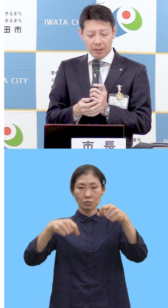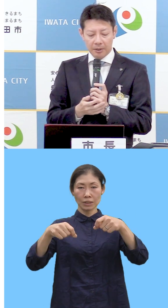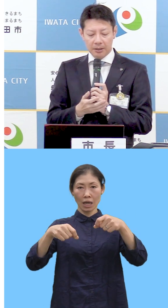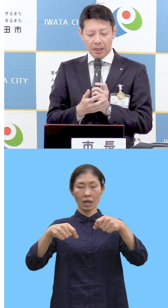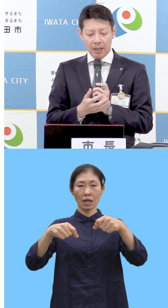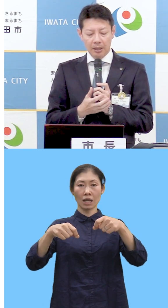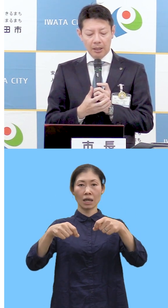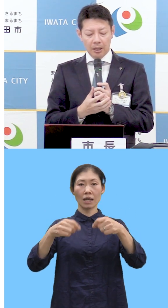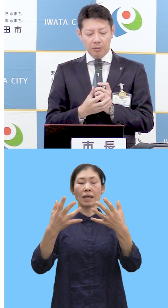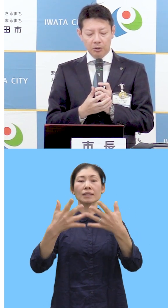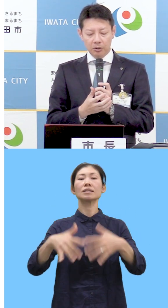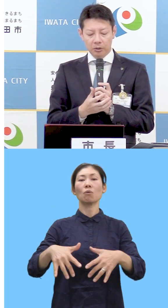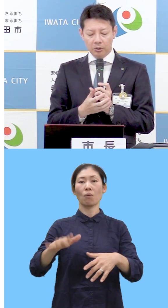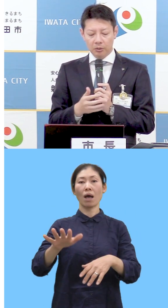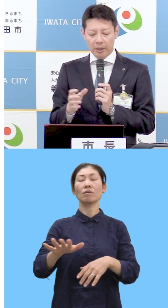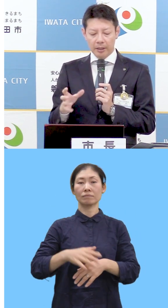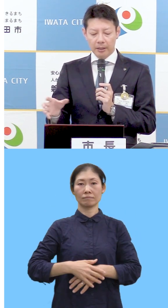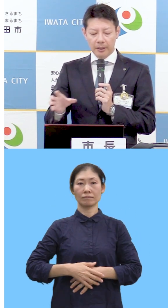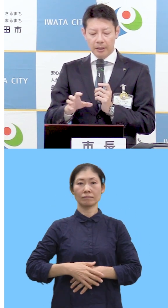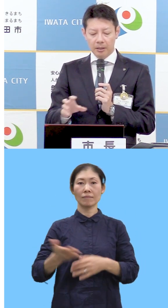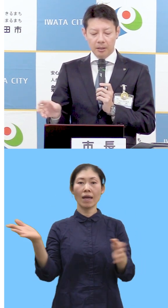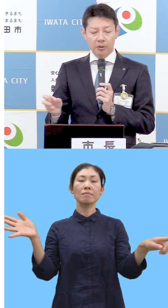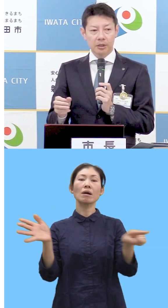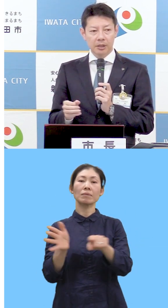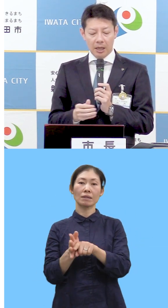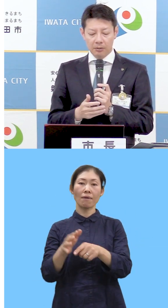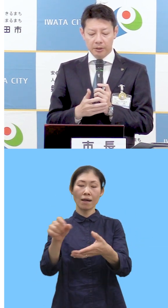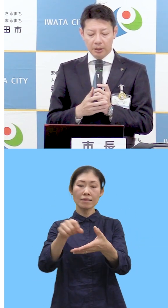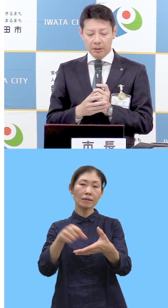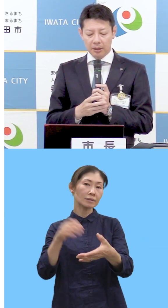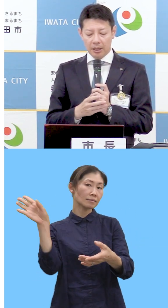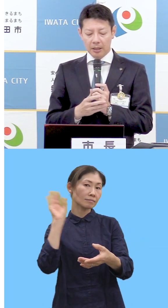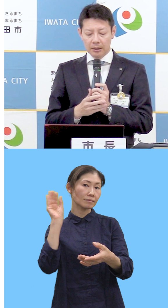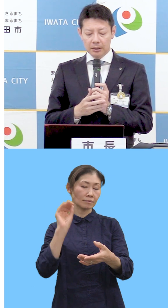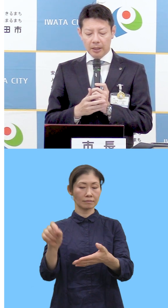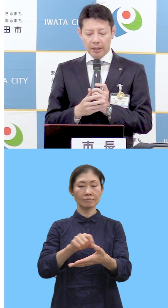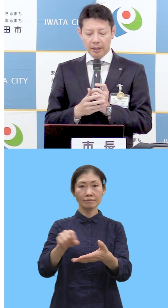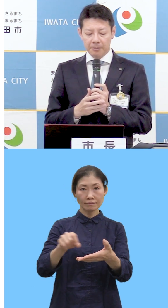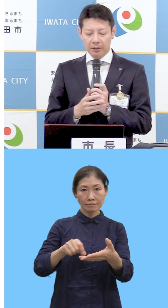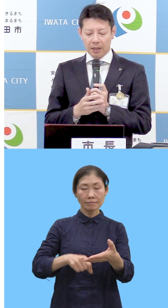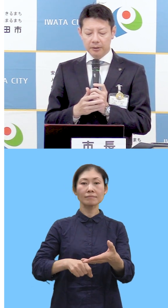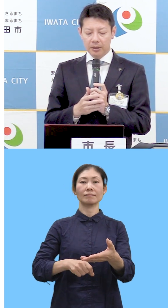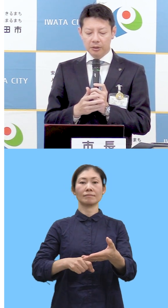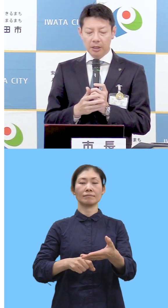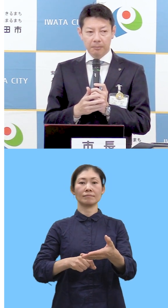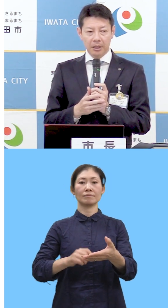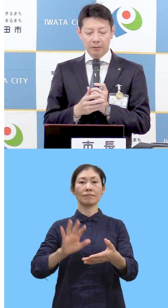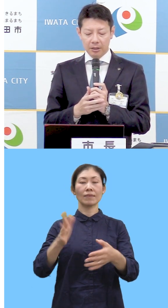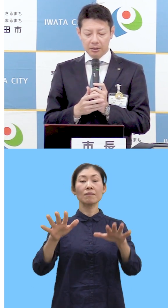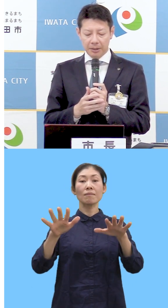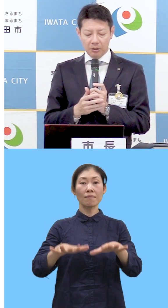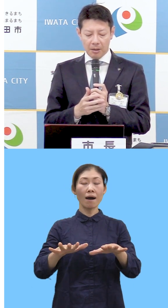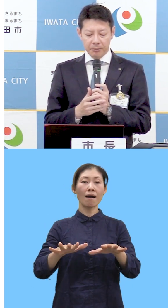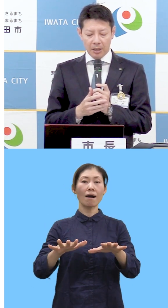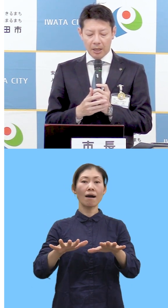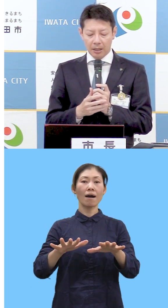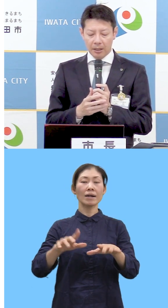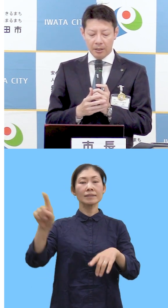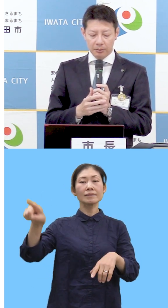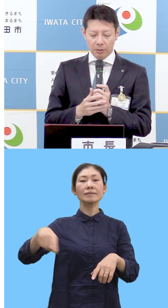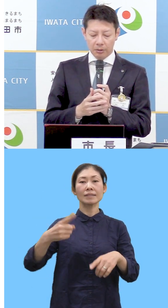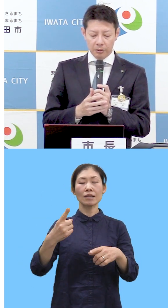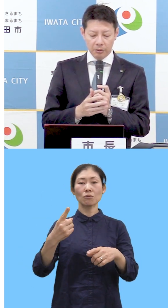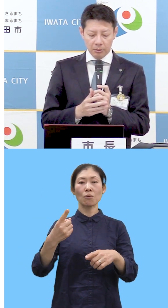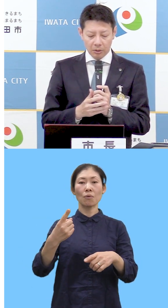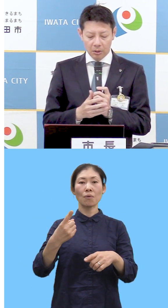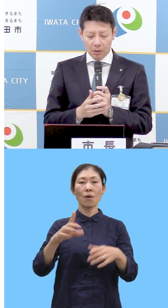たわけでありますが、もうどんどんどんどんこれ、文字置換をしてくれて災害現場の確定の支援、いわゆるスピードアップが図